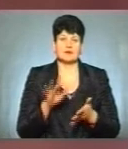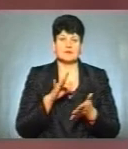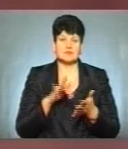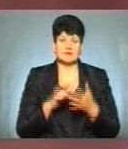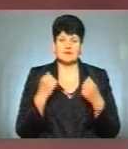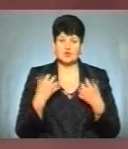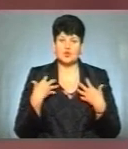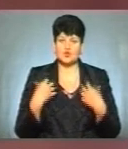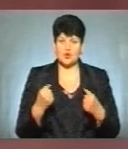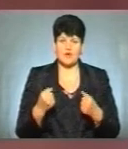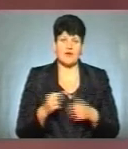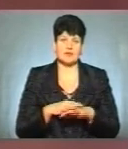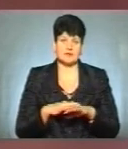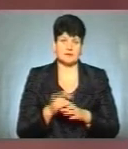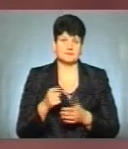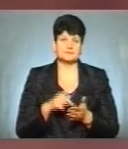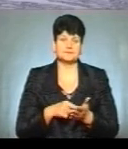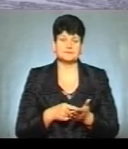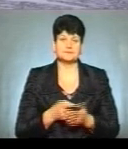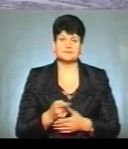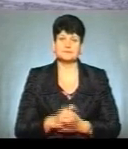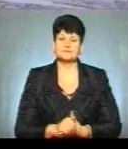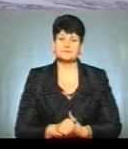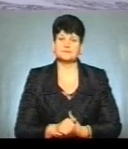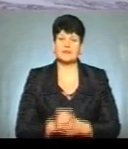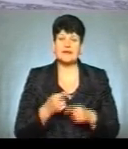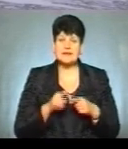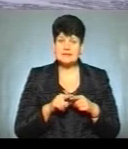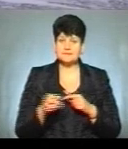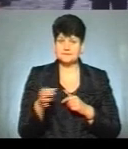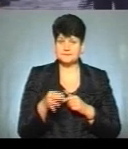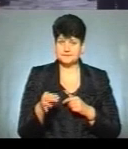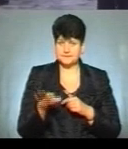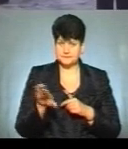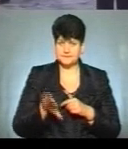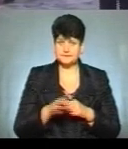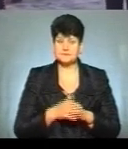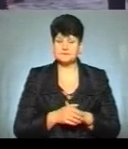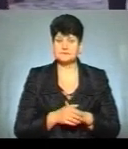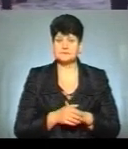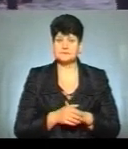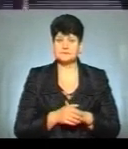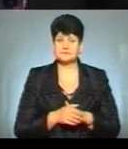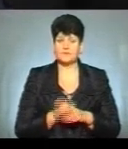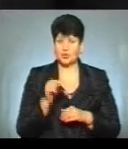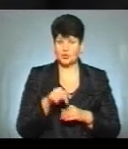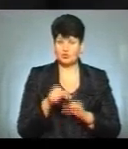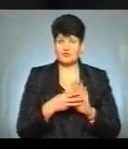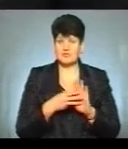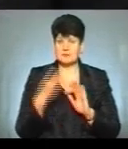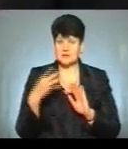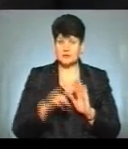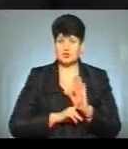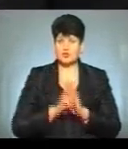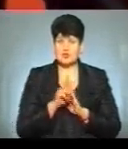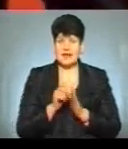здоров'я населення. Більше про це у сюжеті. Це набережна Тернопільського ставу. Тут о